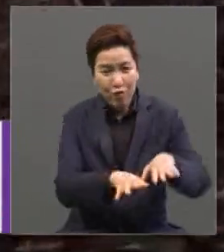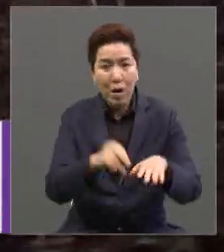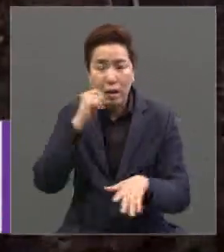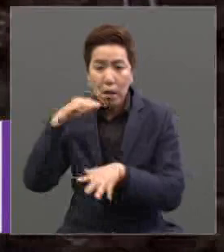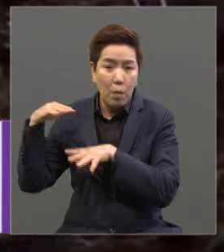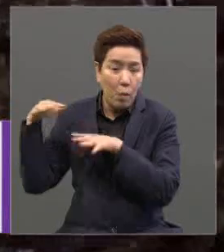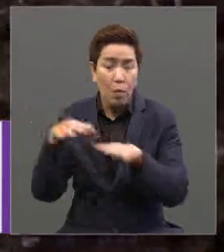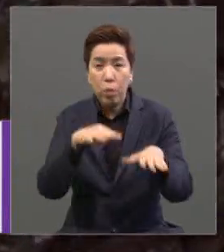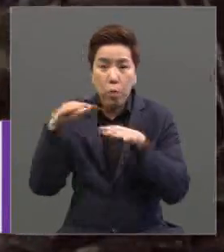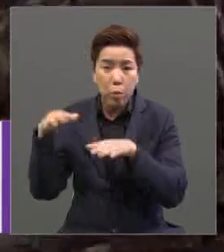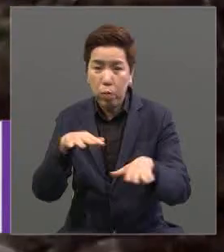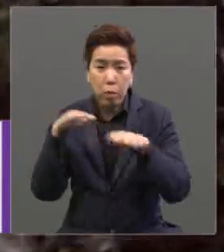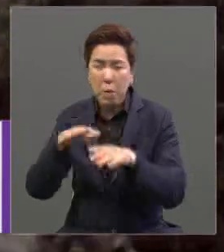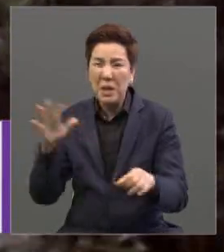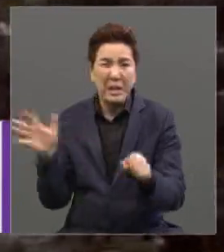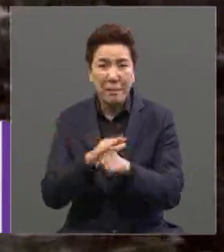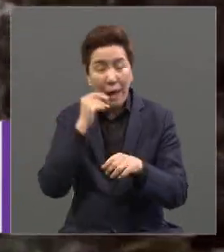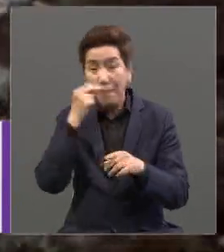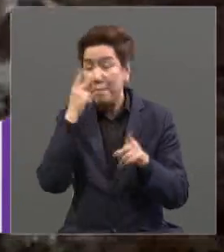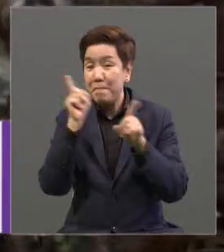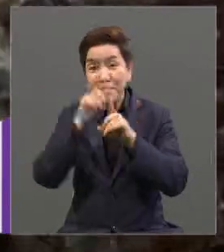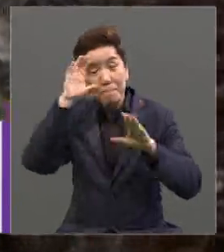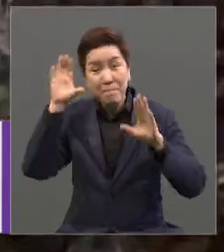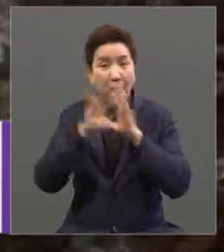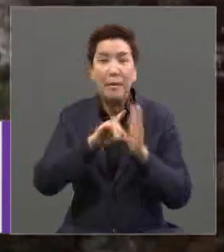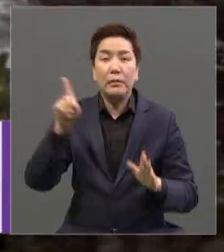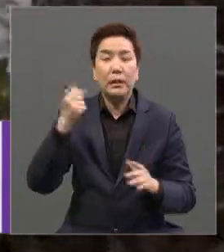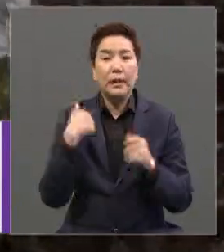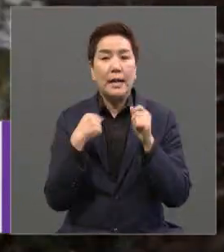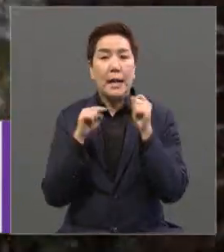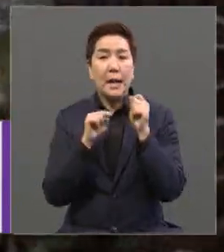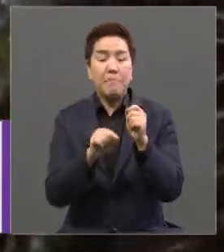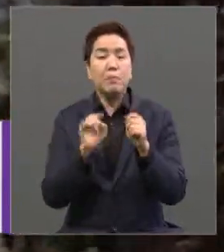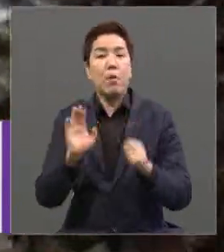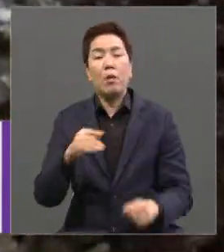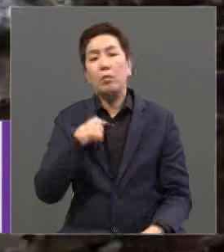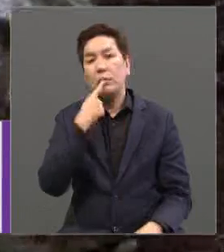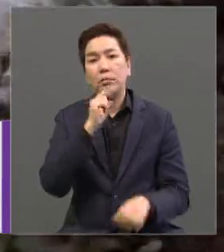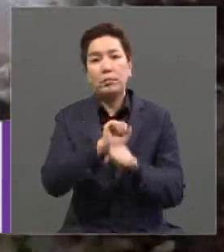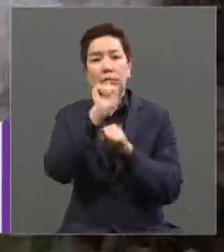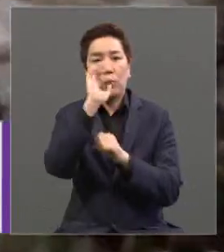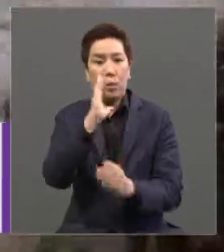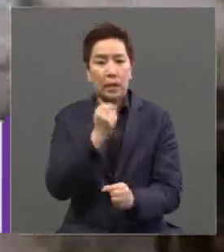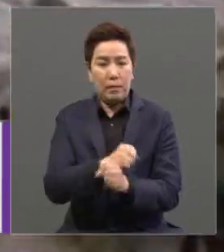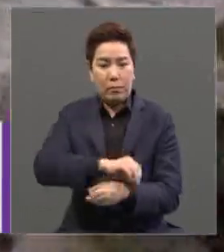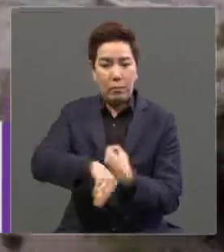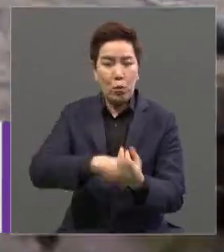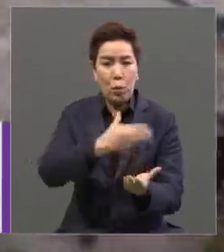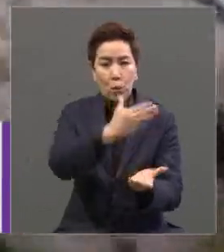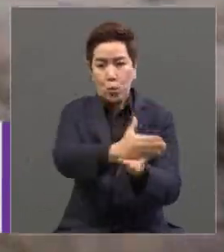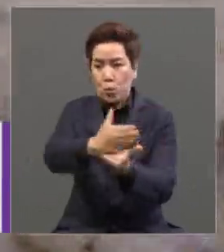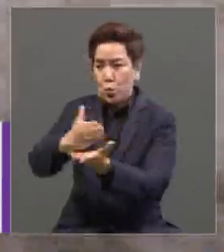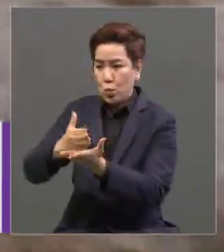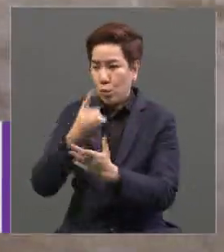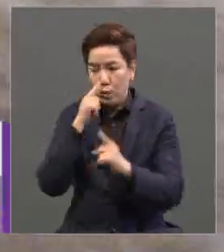ามีน้ำป่าจากเทือกเขาเนี่ยไหลมาเต็มลำคลองแบบนี้เลยนะครับทำให้ในอำเภอเมืองพังงาเนี่ยต้องประกาศให้ผู้ประกอบการล่องแพยาง